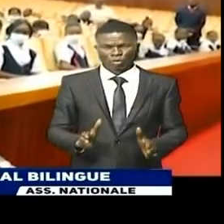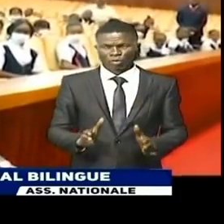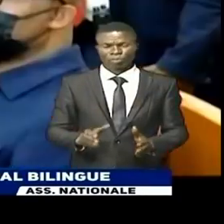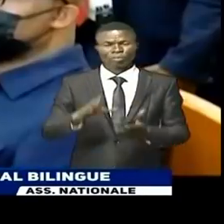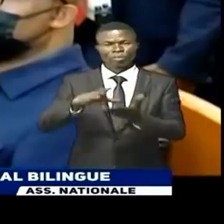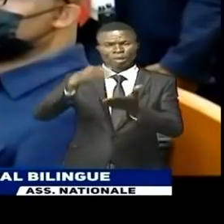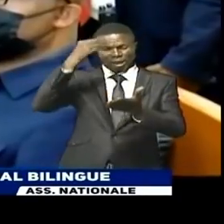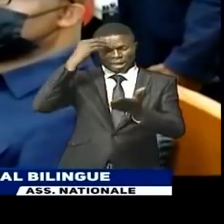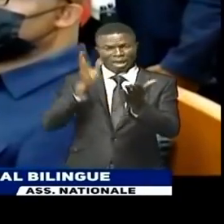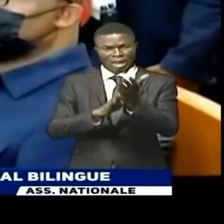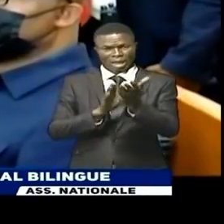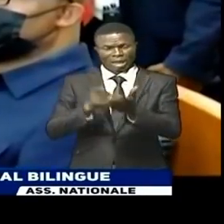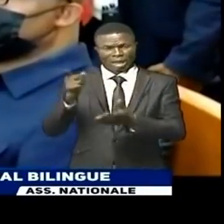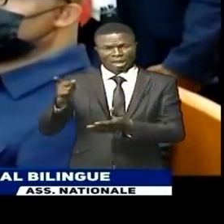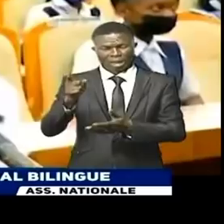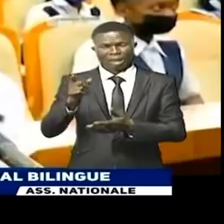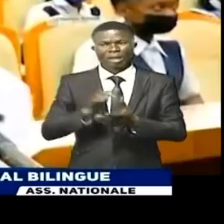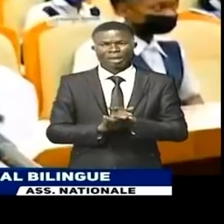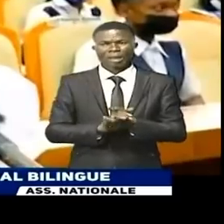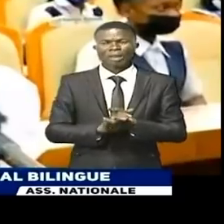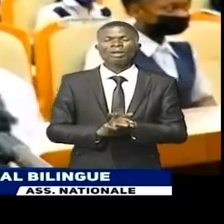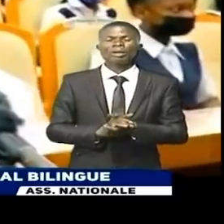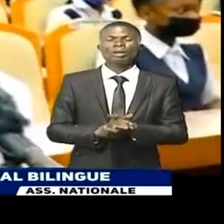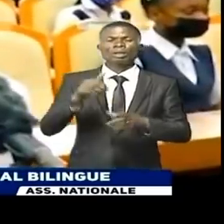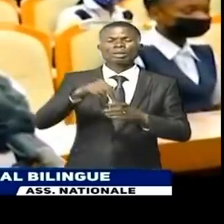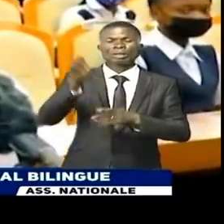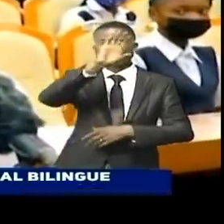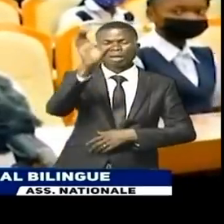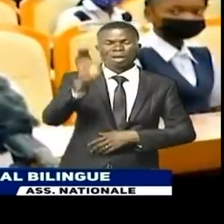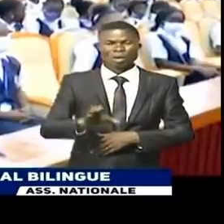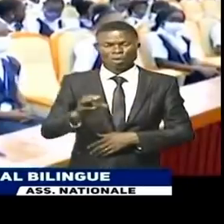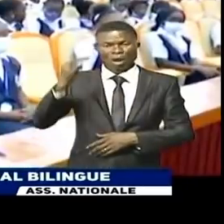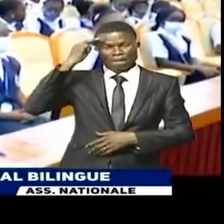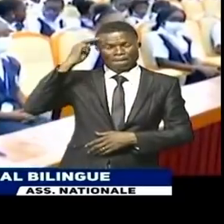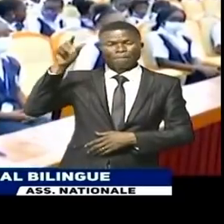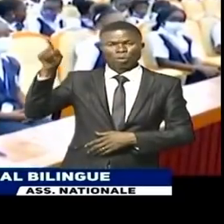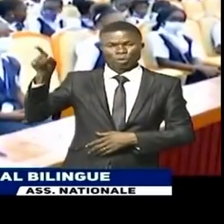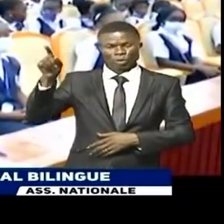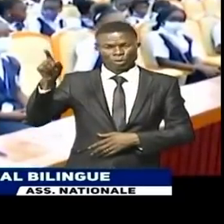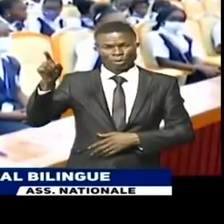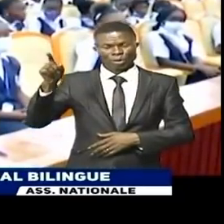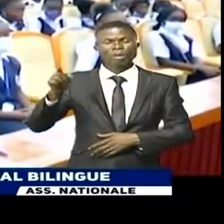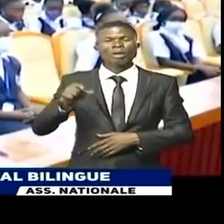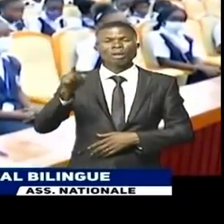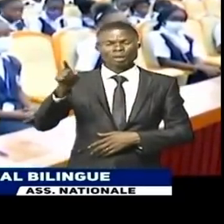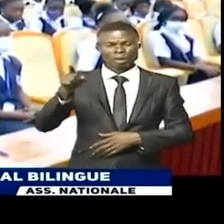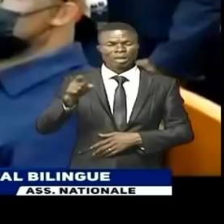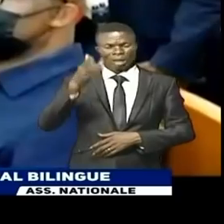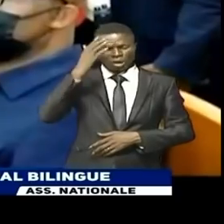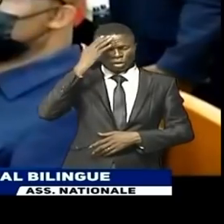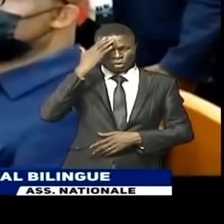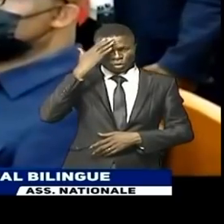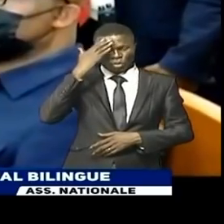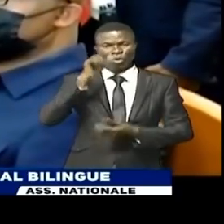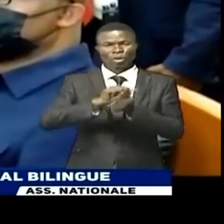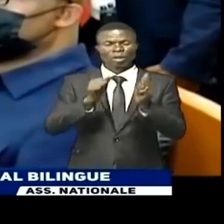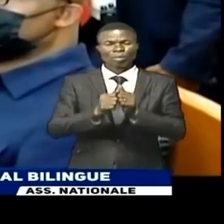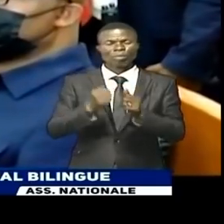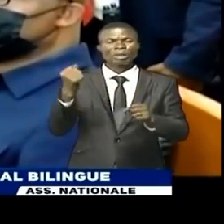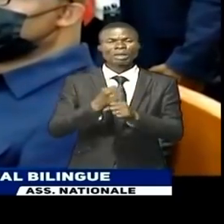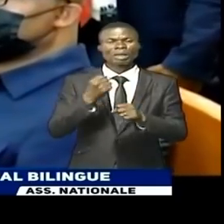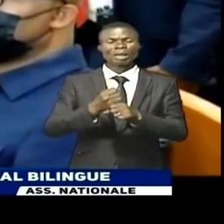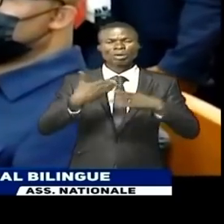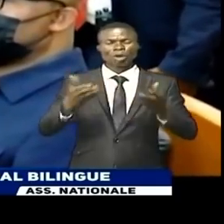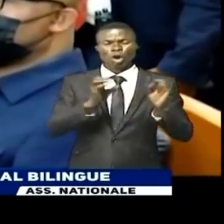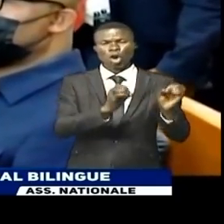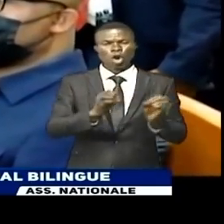elizabeth international bilingue school dans la commune de mont ngafula sont suffisamment avertis sur le fonctionnement et l'organisation